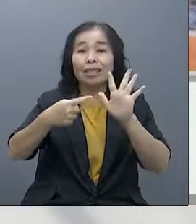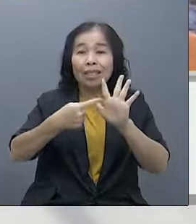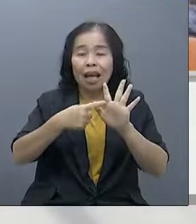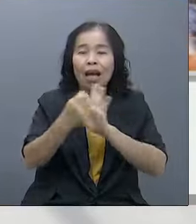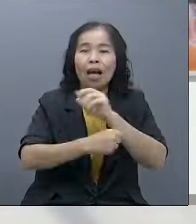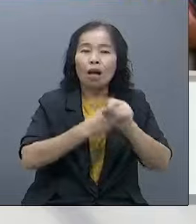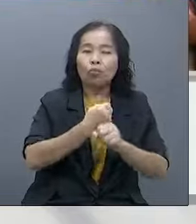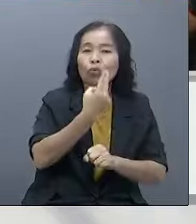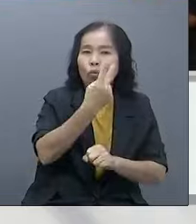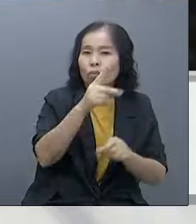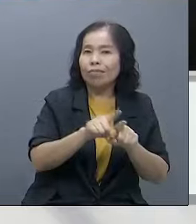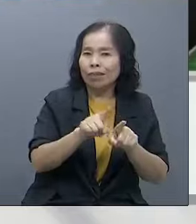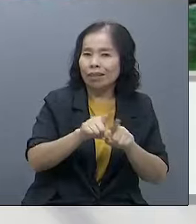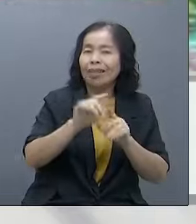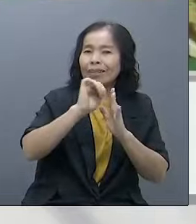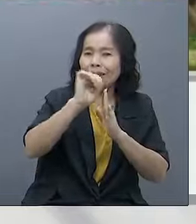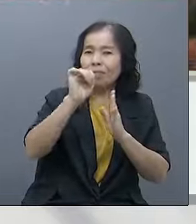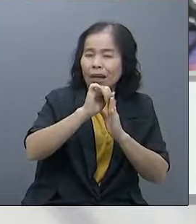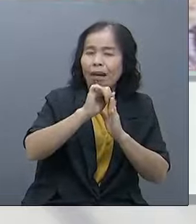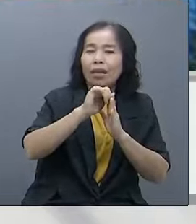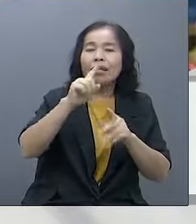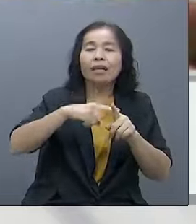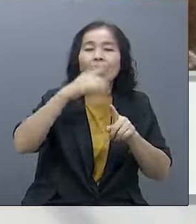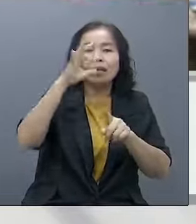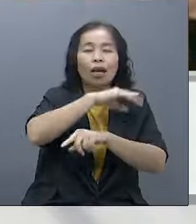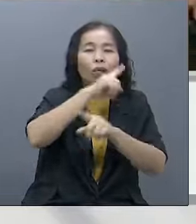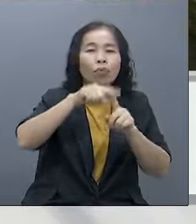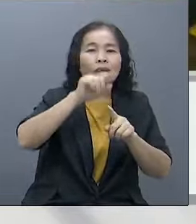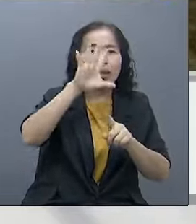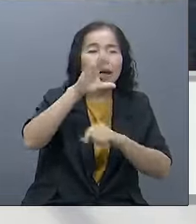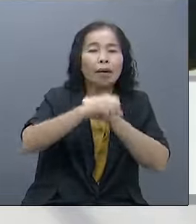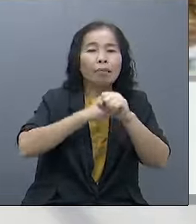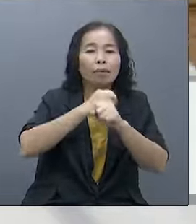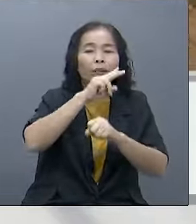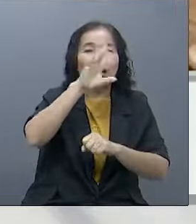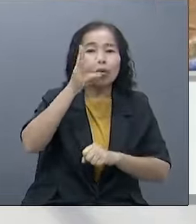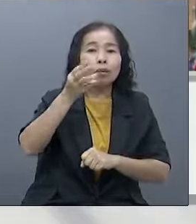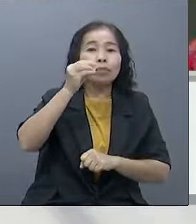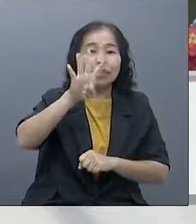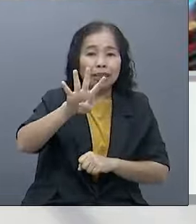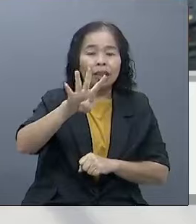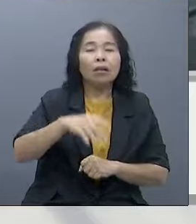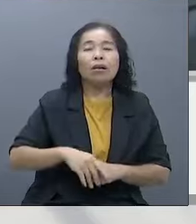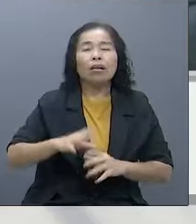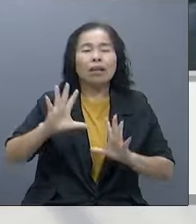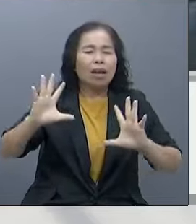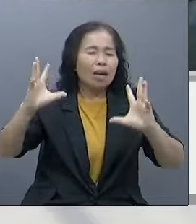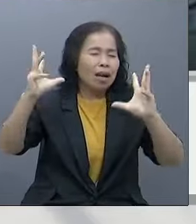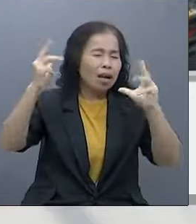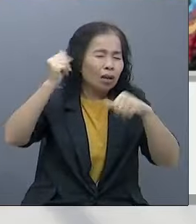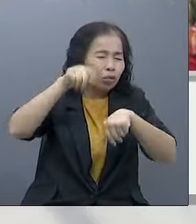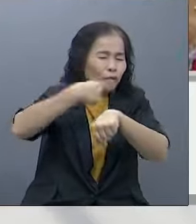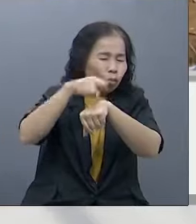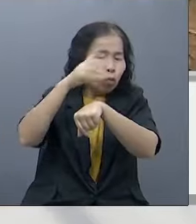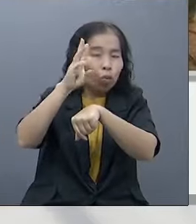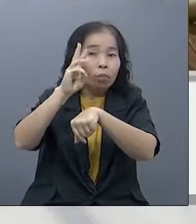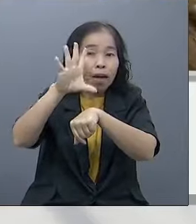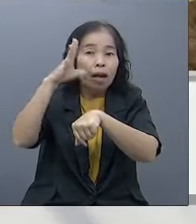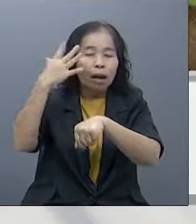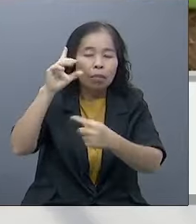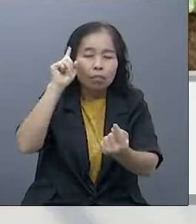พักที่จังหวัดเชียงใหม่ในวันที่5เดือนกันยายนปี2564นานกว่า65ชั่วโมงท้ายที่สุดเนี่ยไปพบ